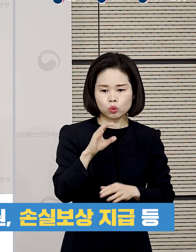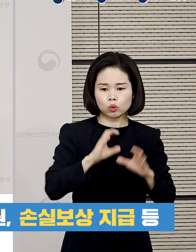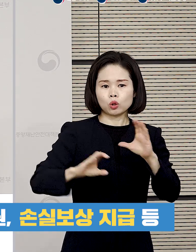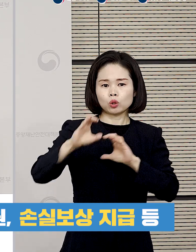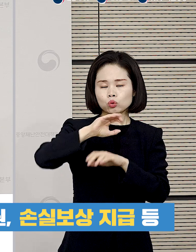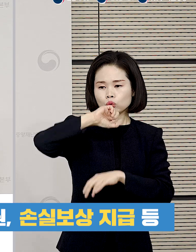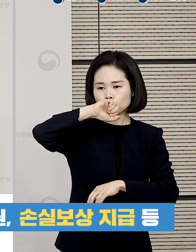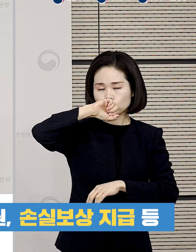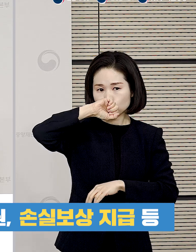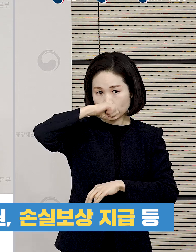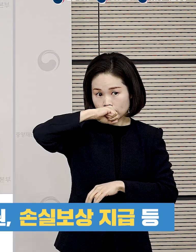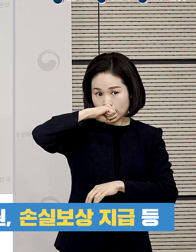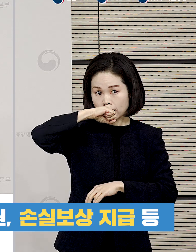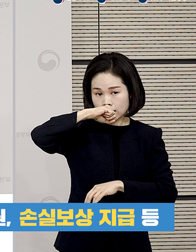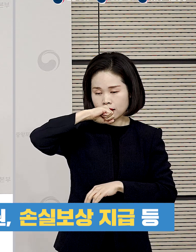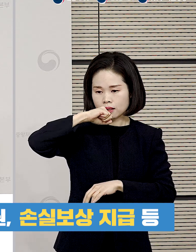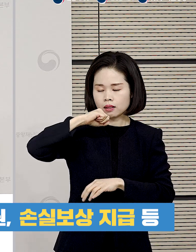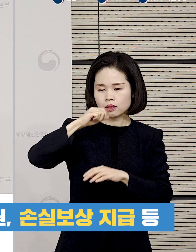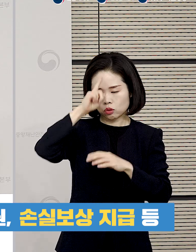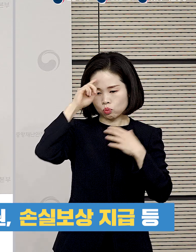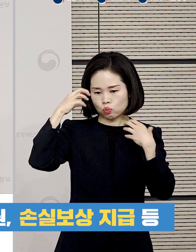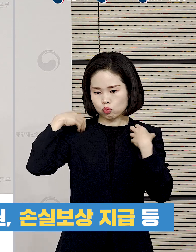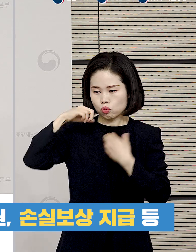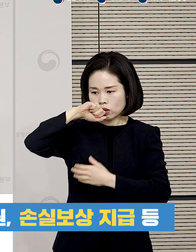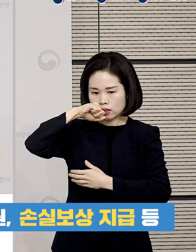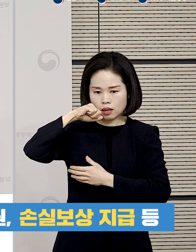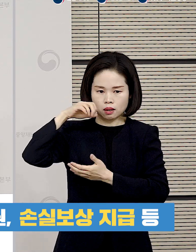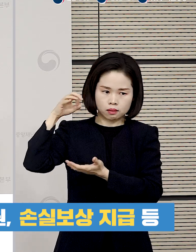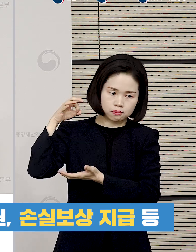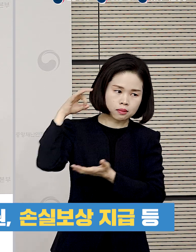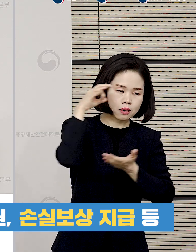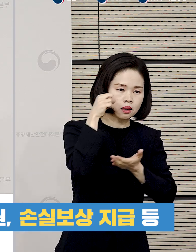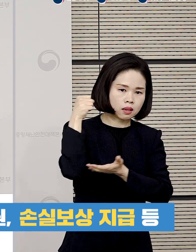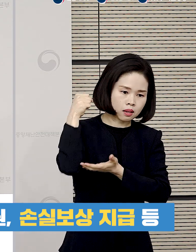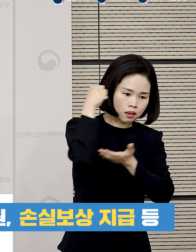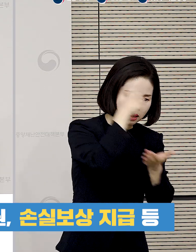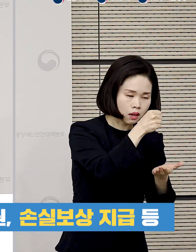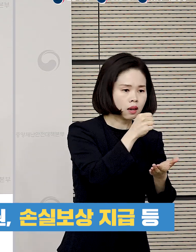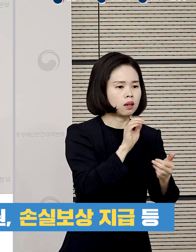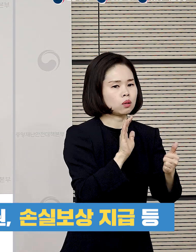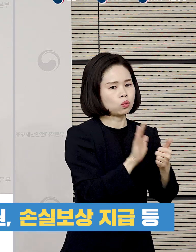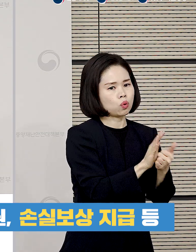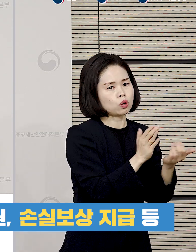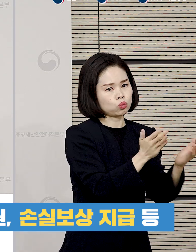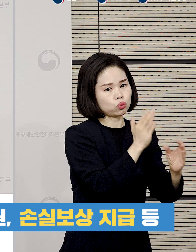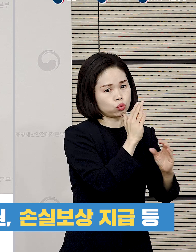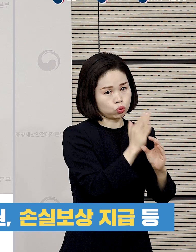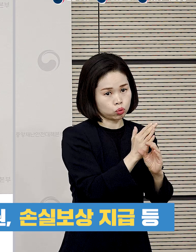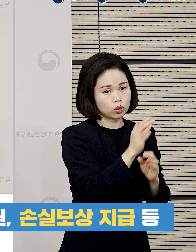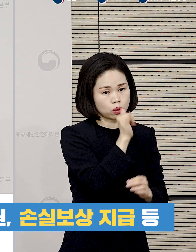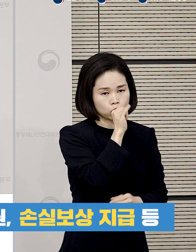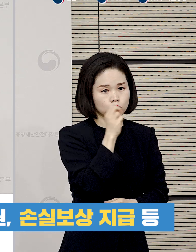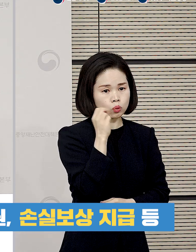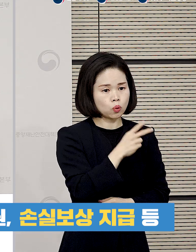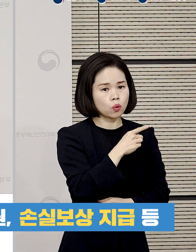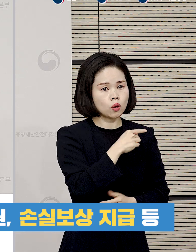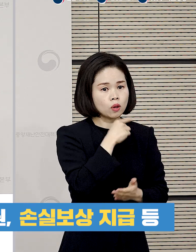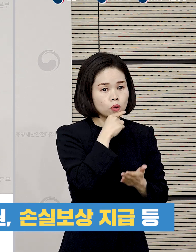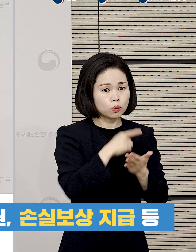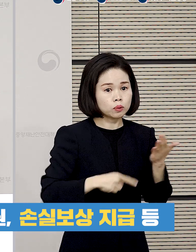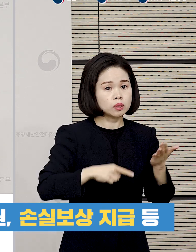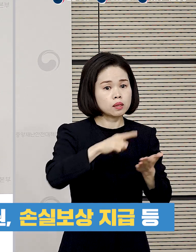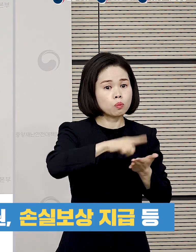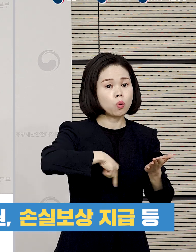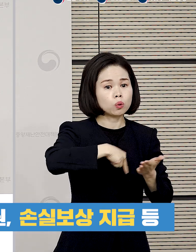그리고 예비비와 추경 예산을 통해서 확보한 정부 예산을 지원하는 방안 등을